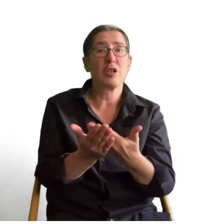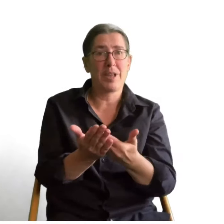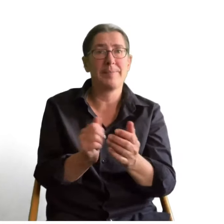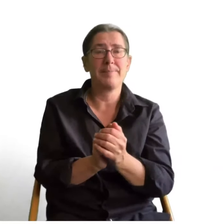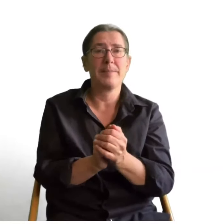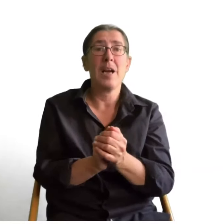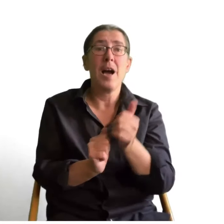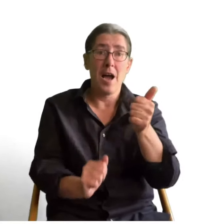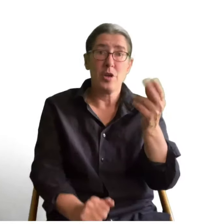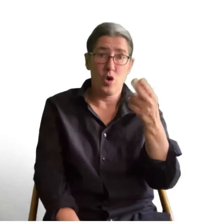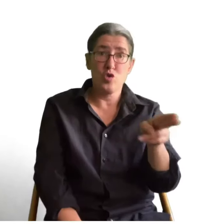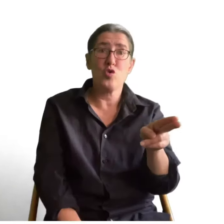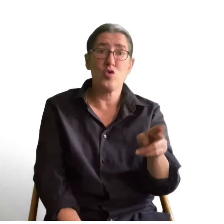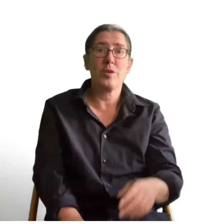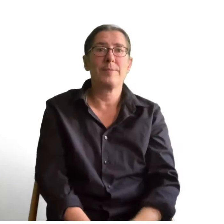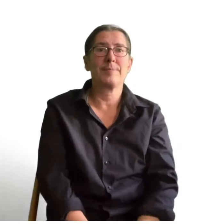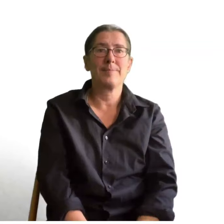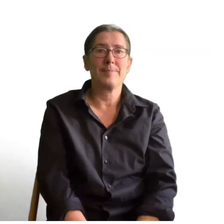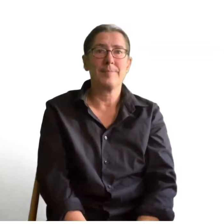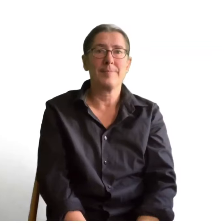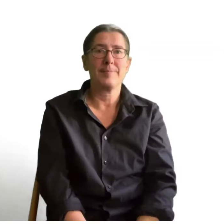Nehmen wir das Ganze mal am Beispiel eines Euros.